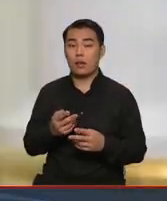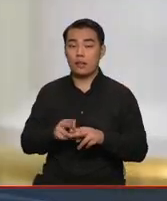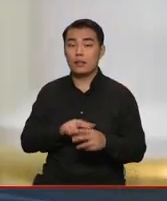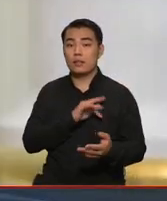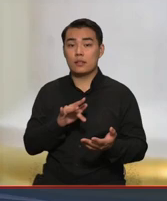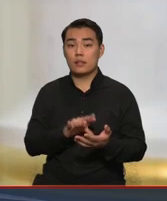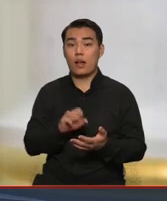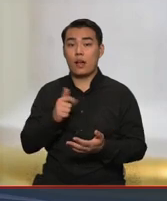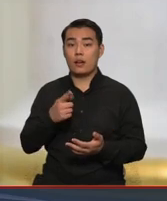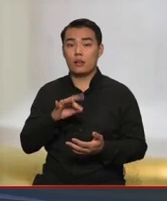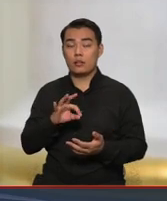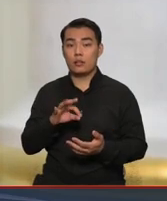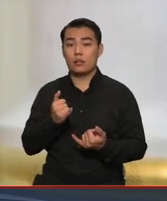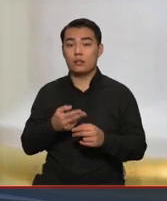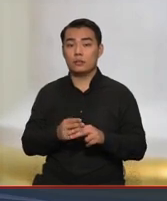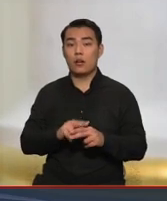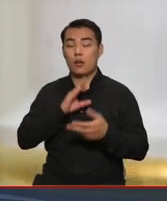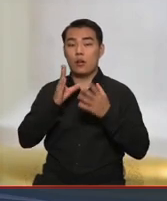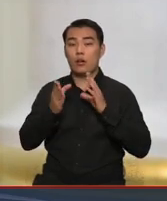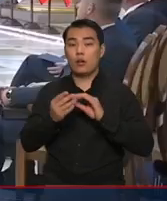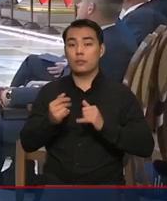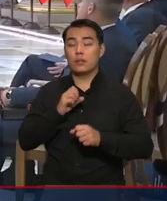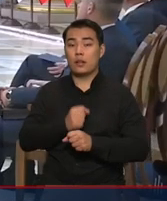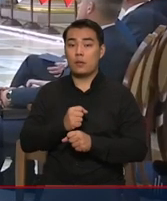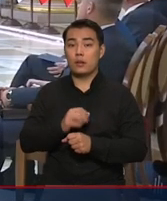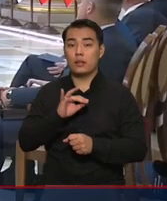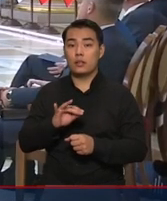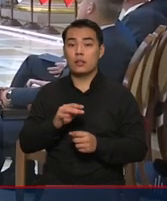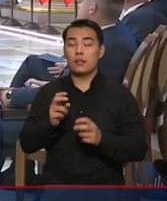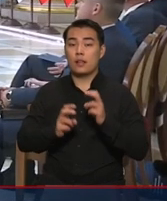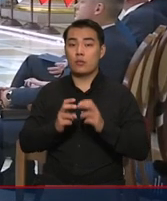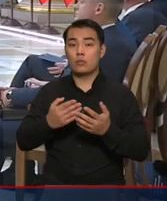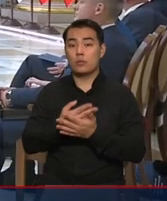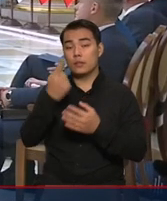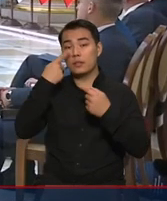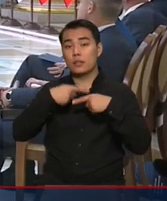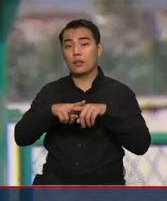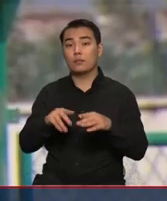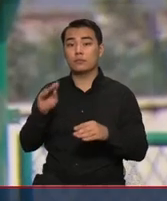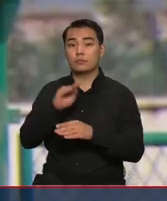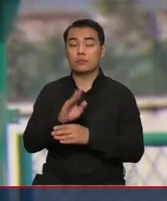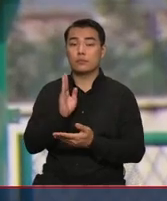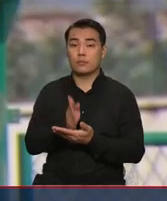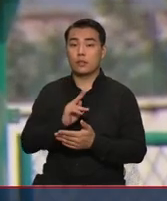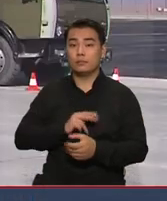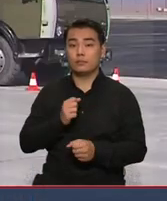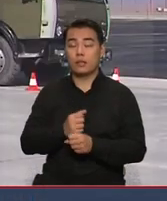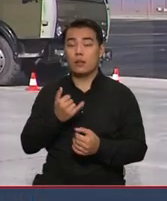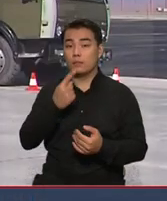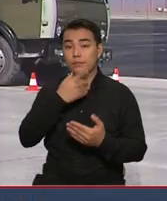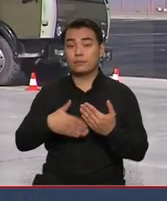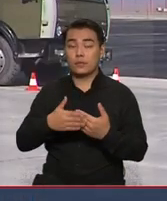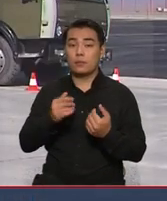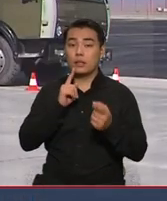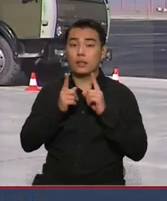орталықтар агроөнеркәсіп кешенін коммерцияландырумен және өндіріске жаңа технологияларды енгізумен айналысады. Жылдағы жиналыста көтерілетін